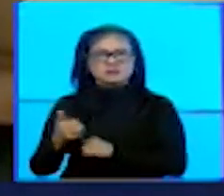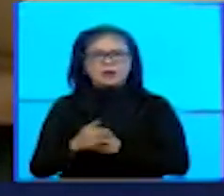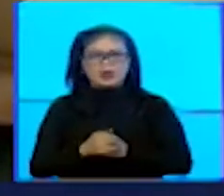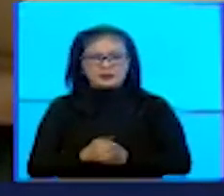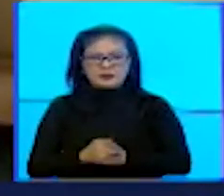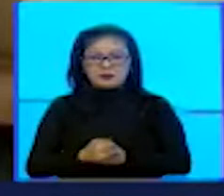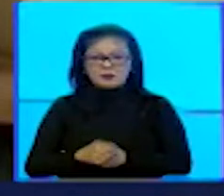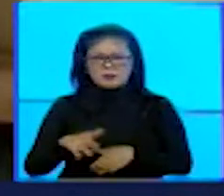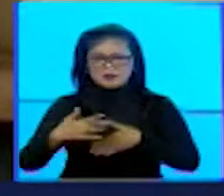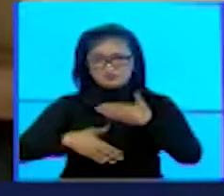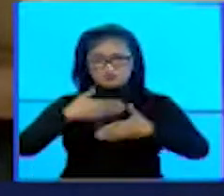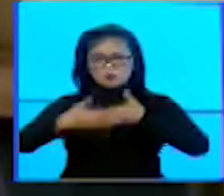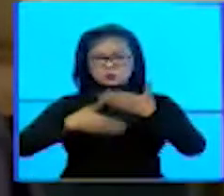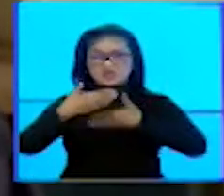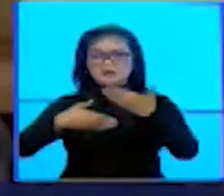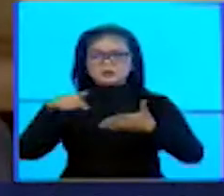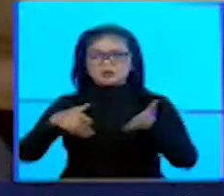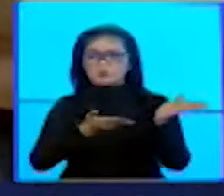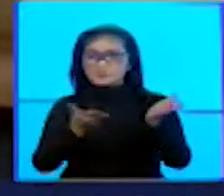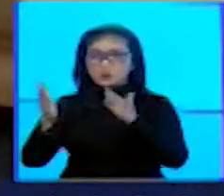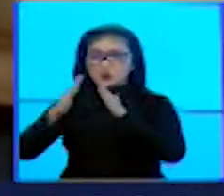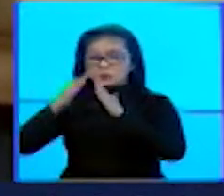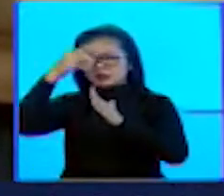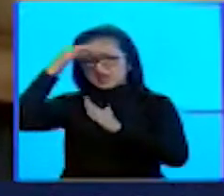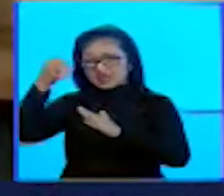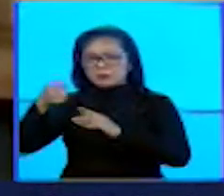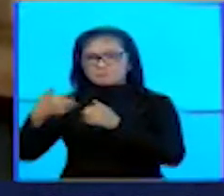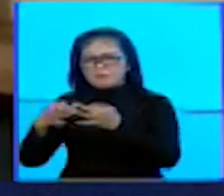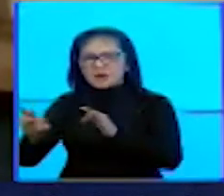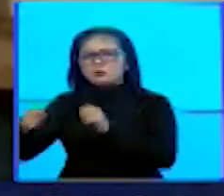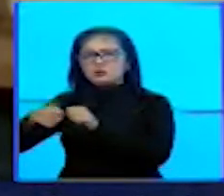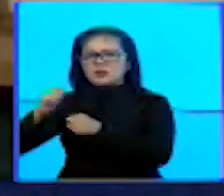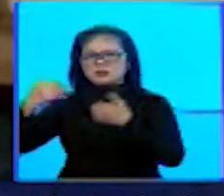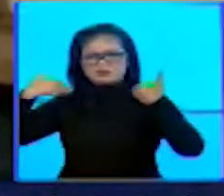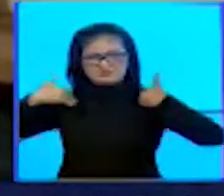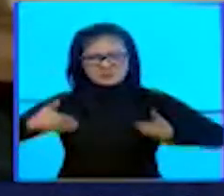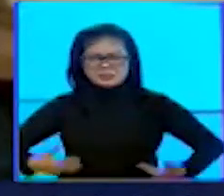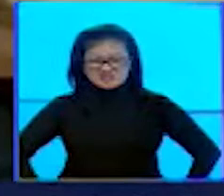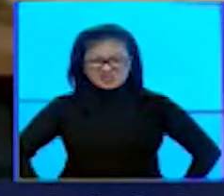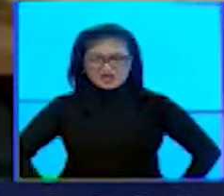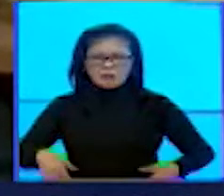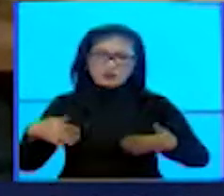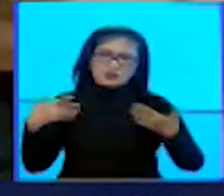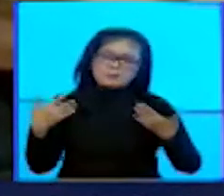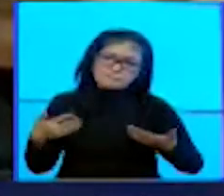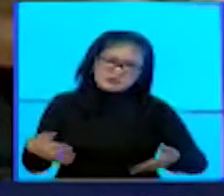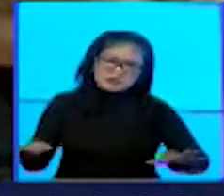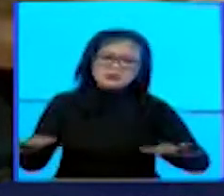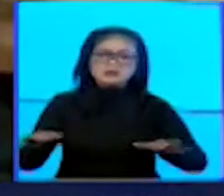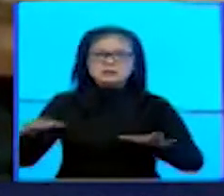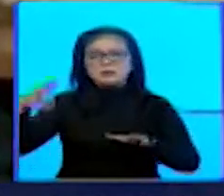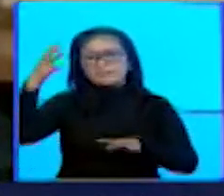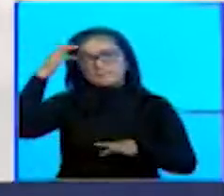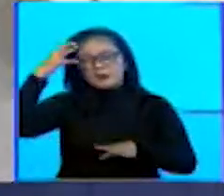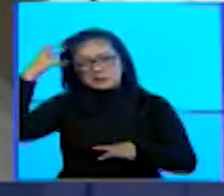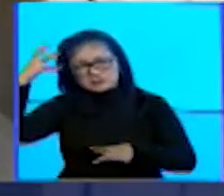isolasi mandiri. Tapi mungkin karena dia fisiknya sudah tidak kuat, jadi tadi-tadi mungkin jatuh, sudah